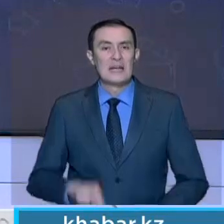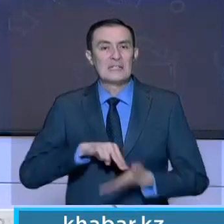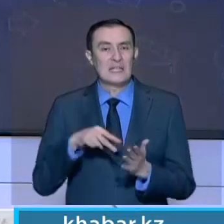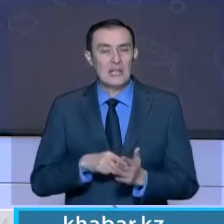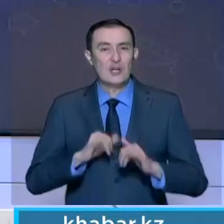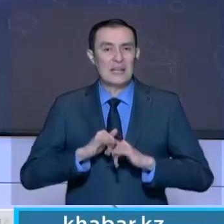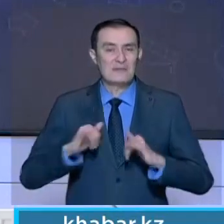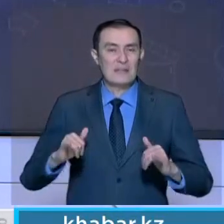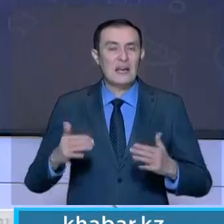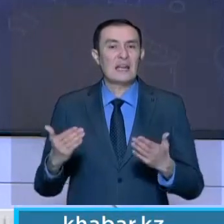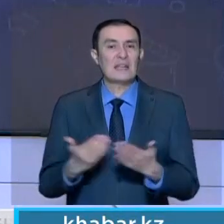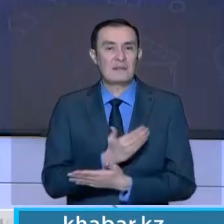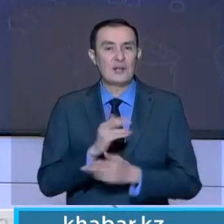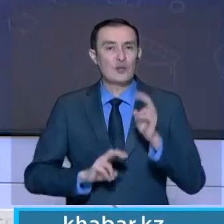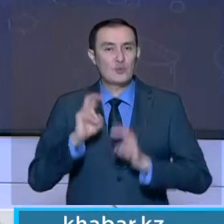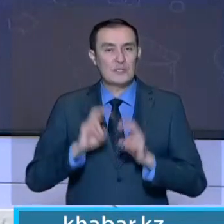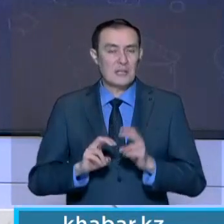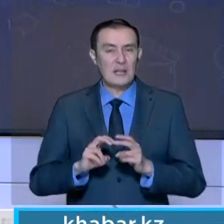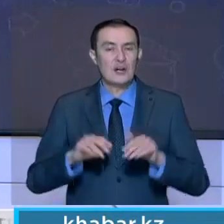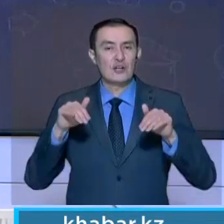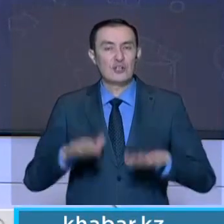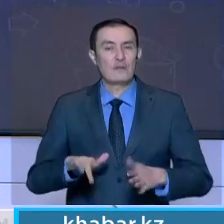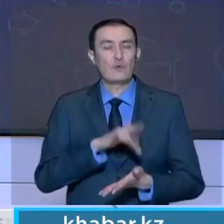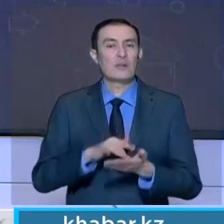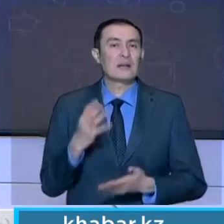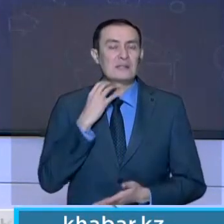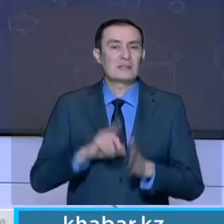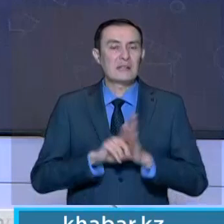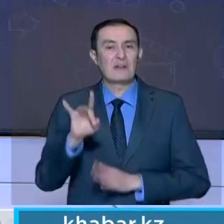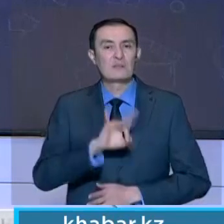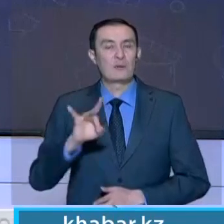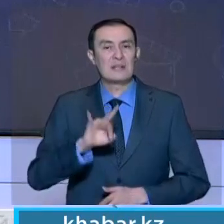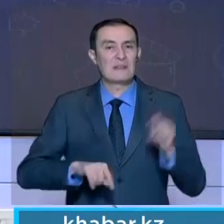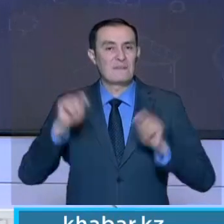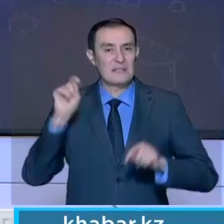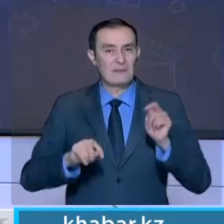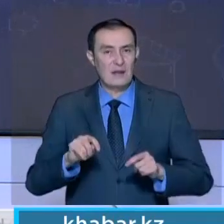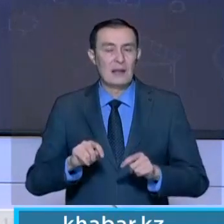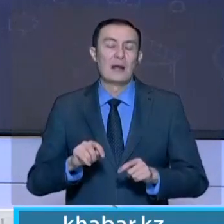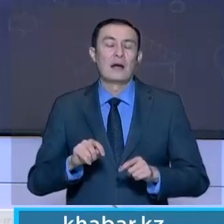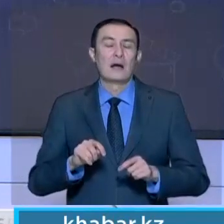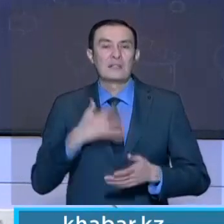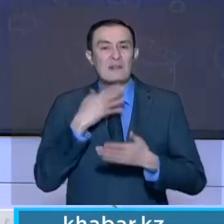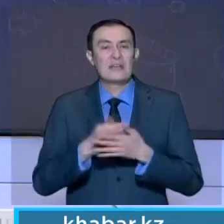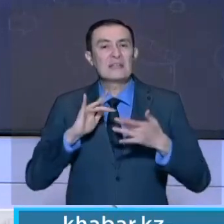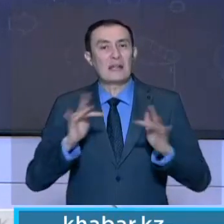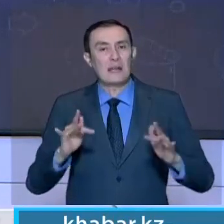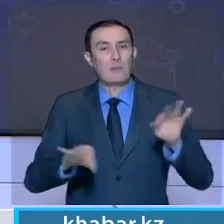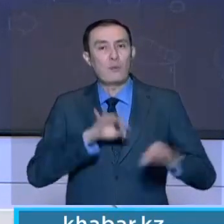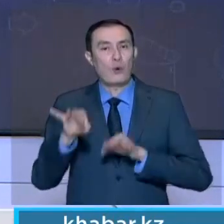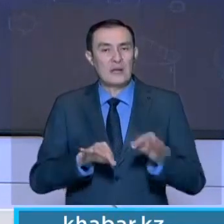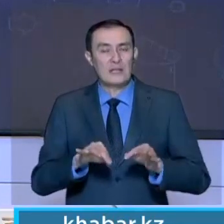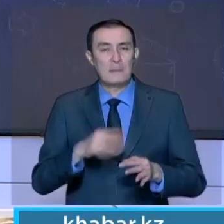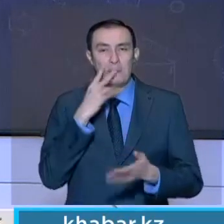Задачи по развитию креативной индустрии решают в Кызылорде. Там стартовал республиканский фестиваль InnoFest. Свои IT-проекты